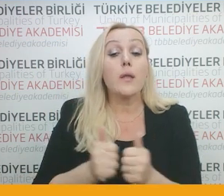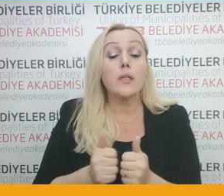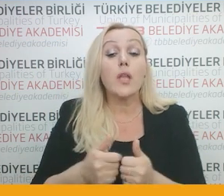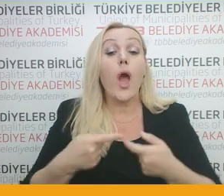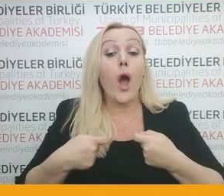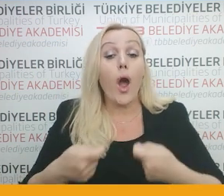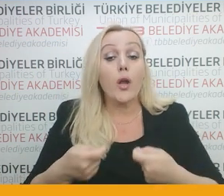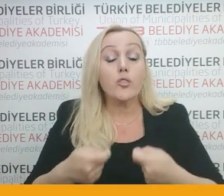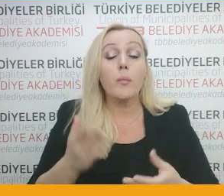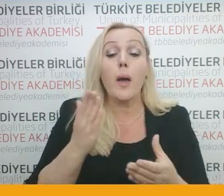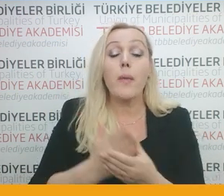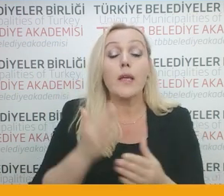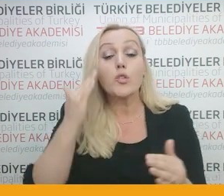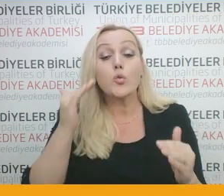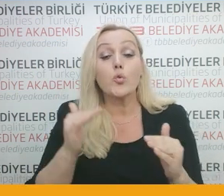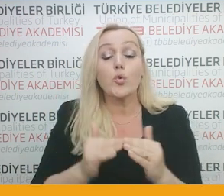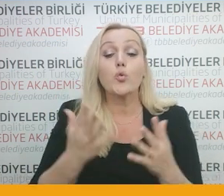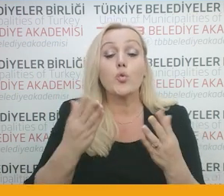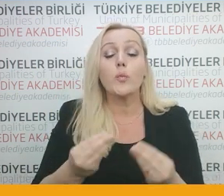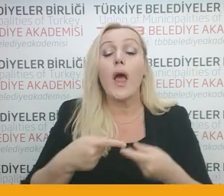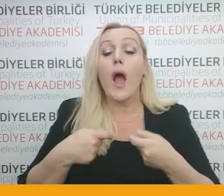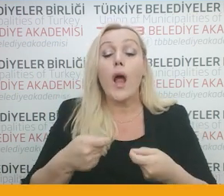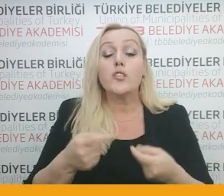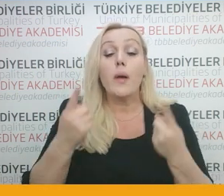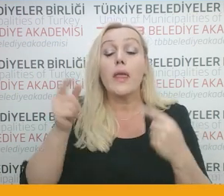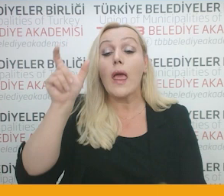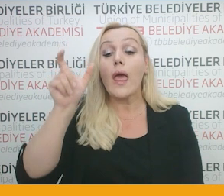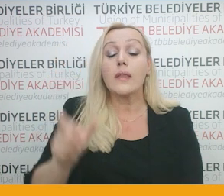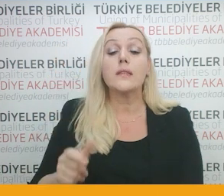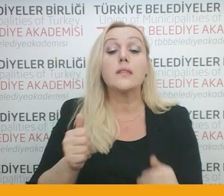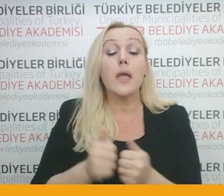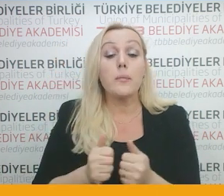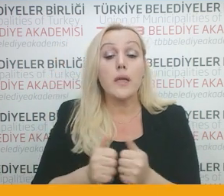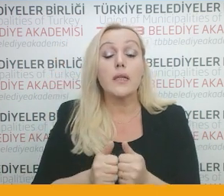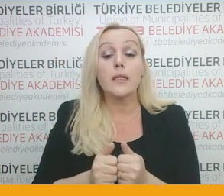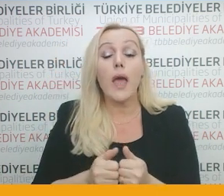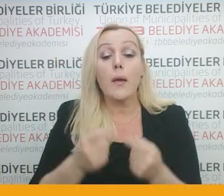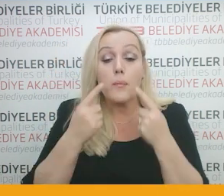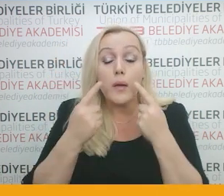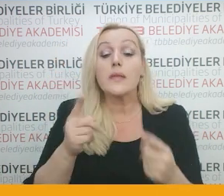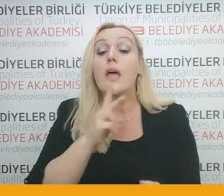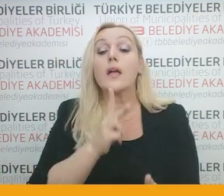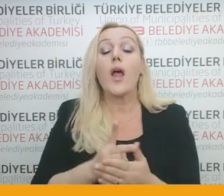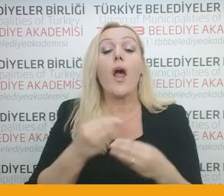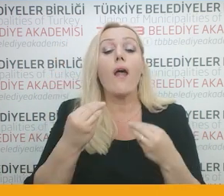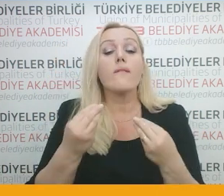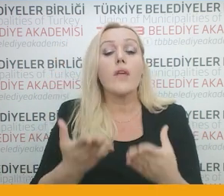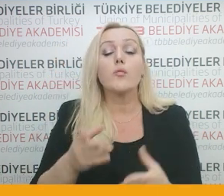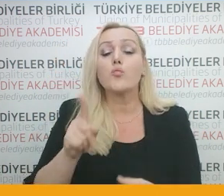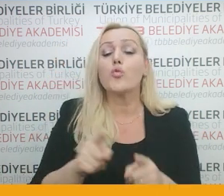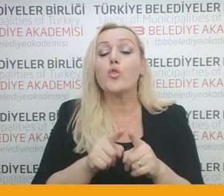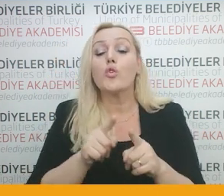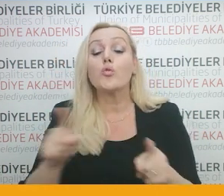belgelerin doğruluğundan, mevzuata uygunluğundan harcama yetkilisi de birlikte sorumluluk tutulması gerektiğine karar vermiş. Yani en başta ne dedik? Bu